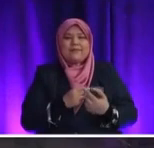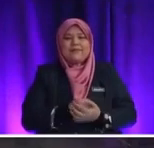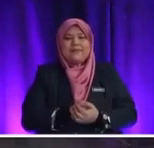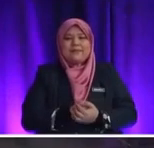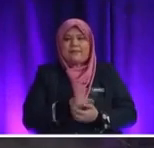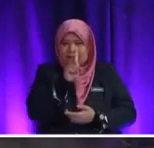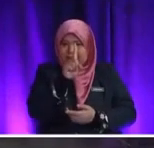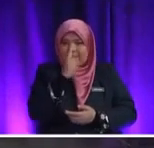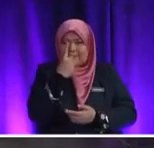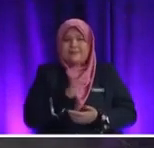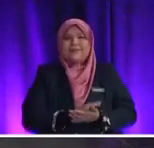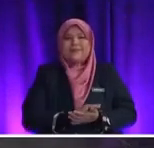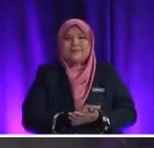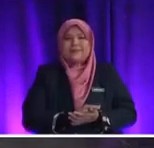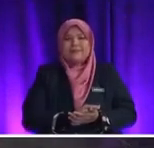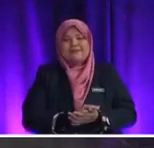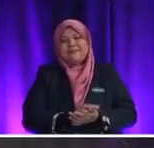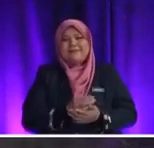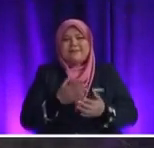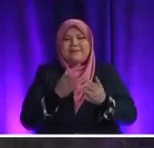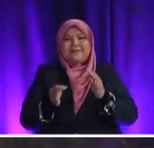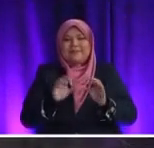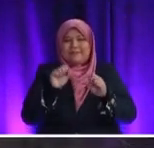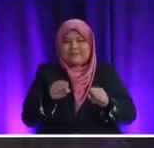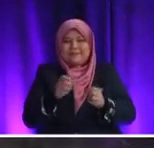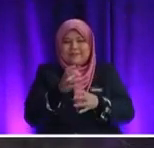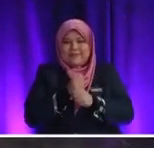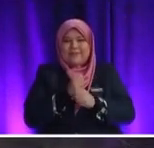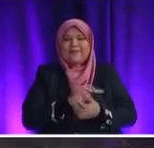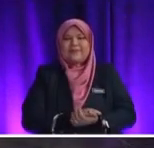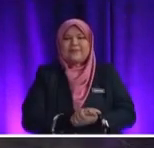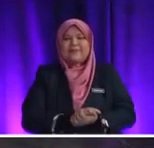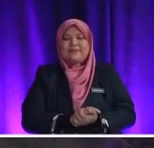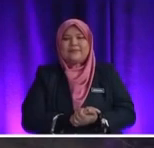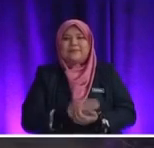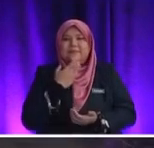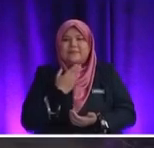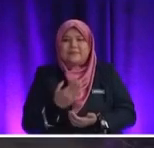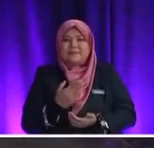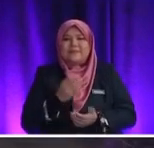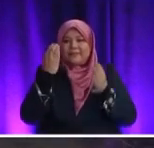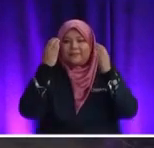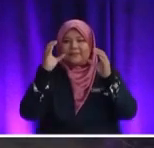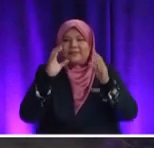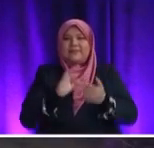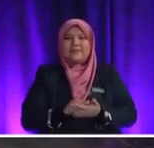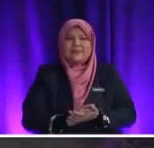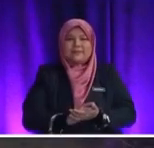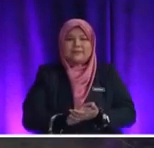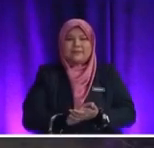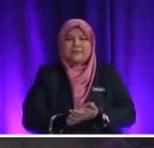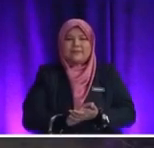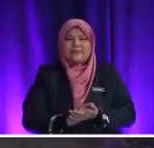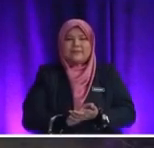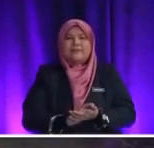atuh ya Oke boleh Iya kenapa ibu kasih Go Hai Ken Oke baila Cibodas